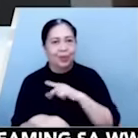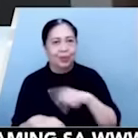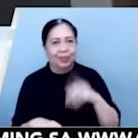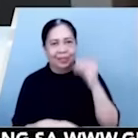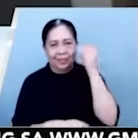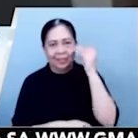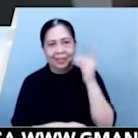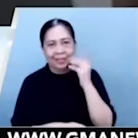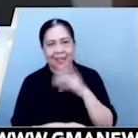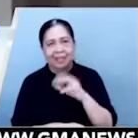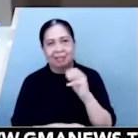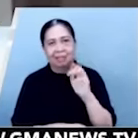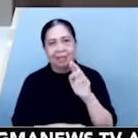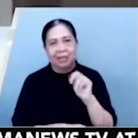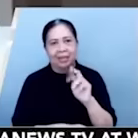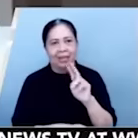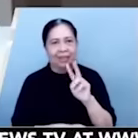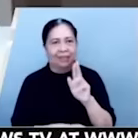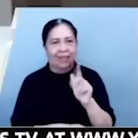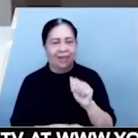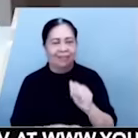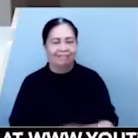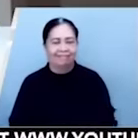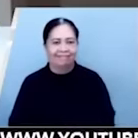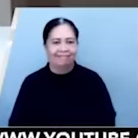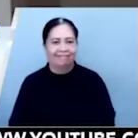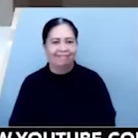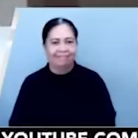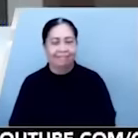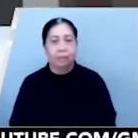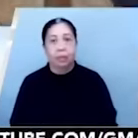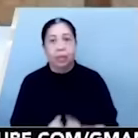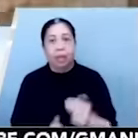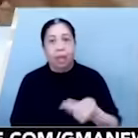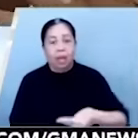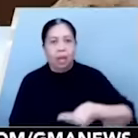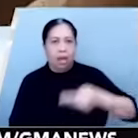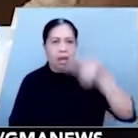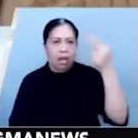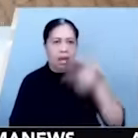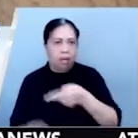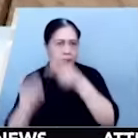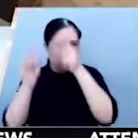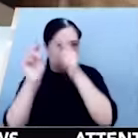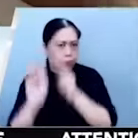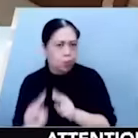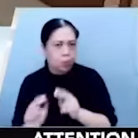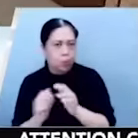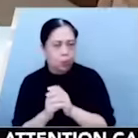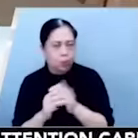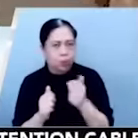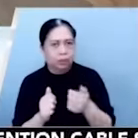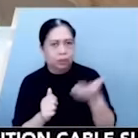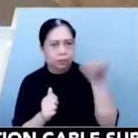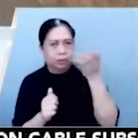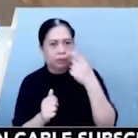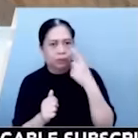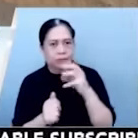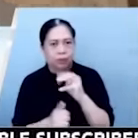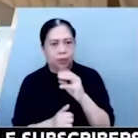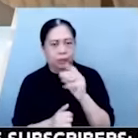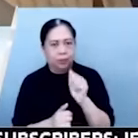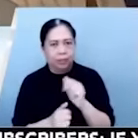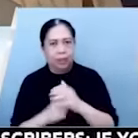at Marian Rivera. Ang pinakamataas na parangal na Loros Nobilis Icon for Media